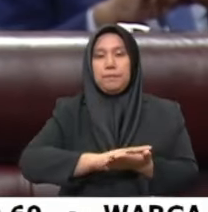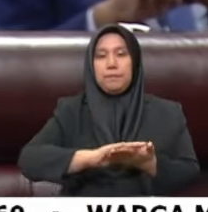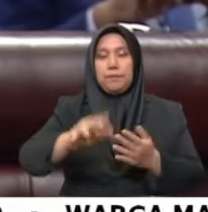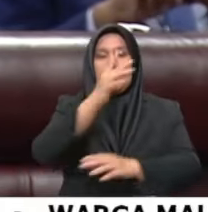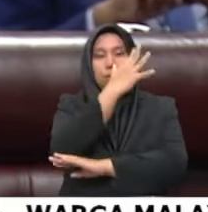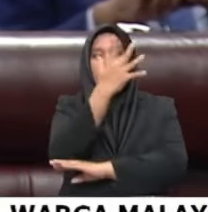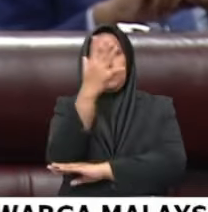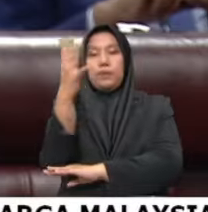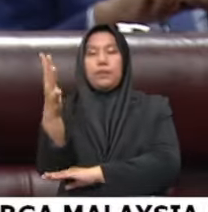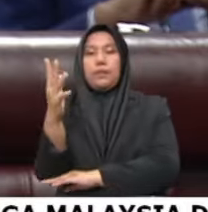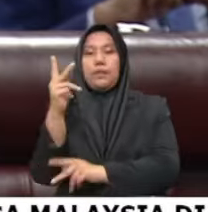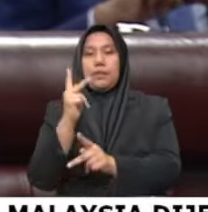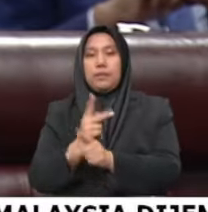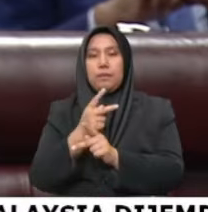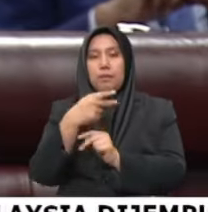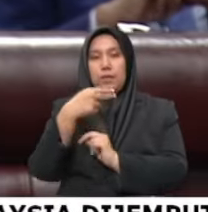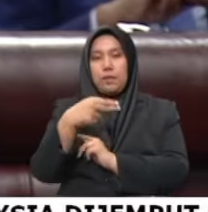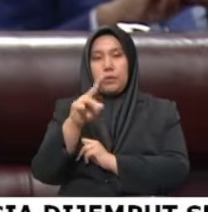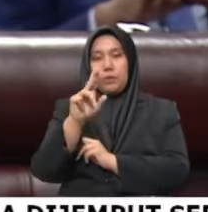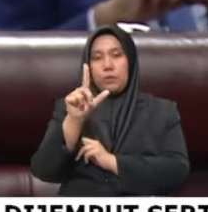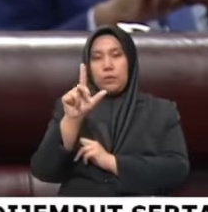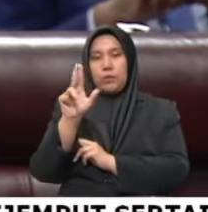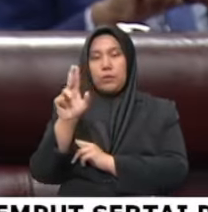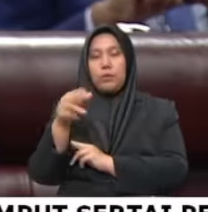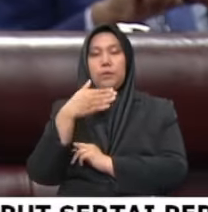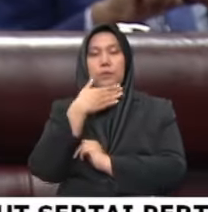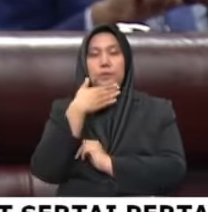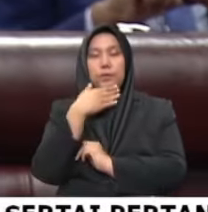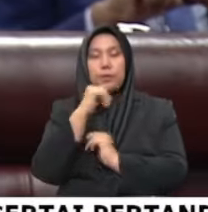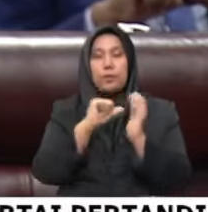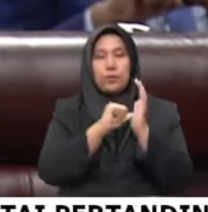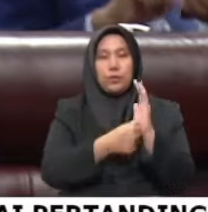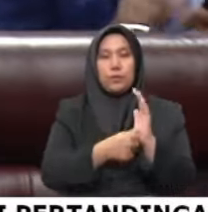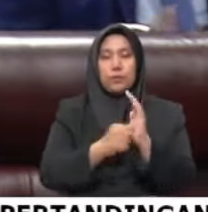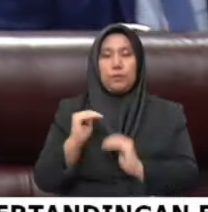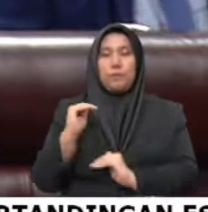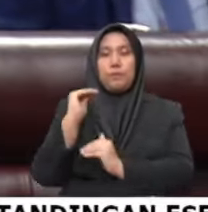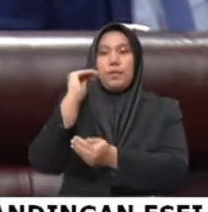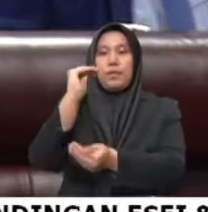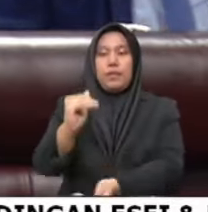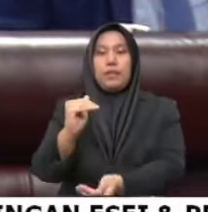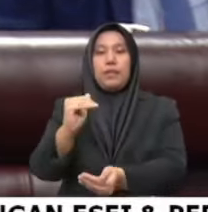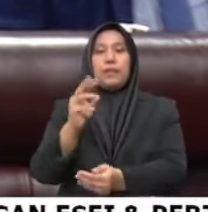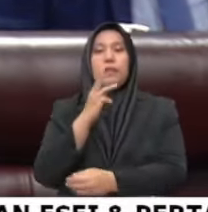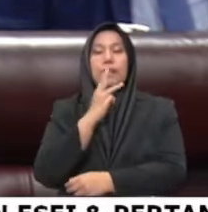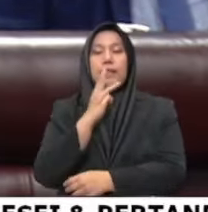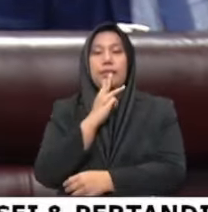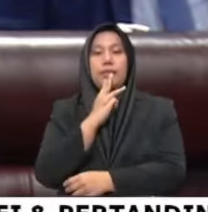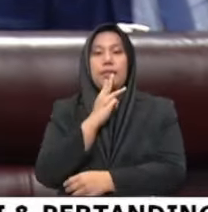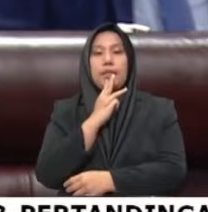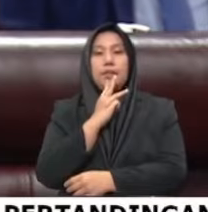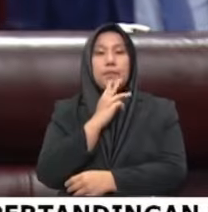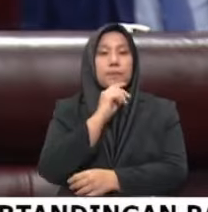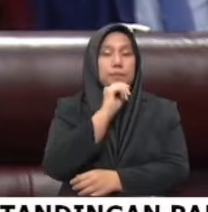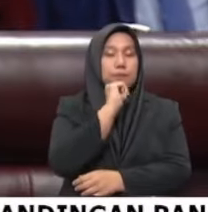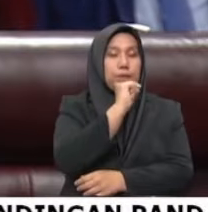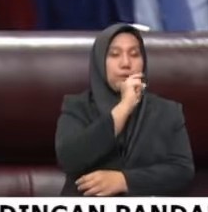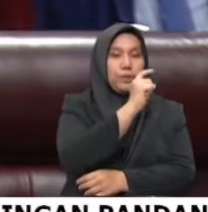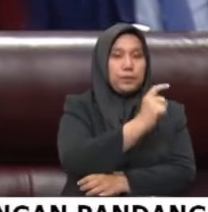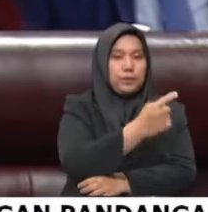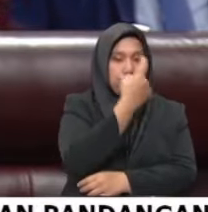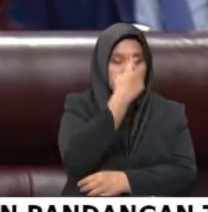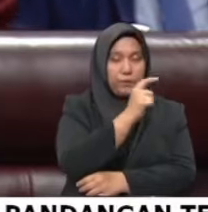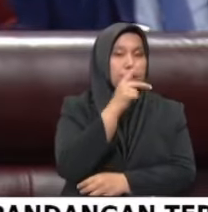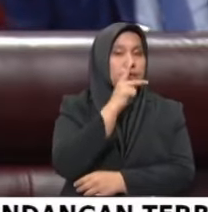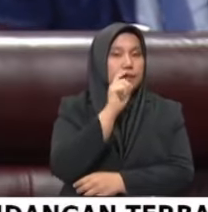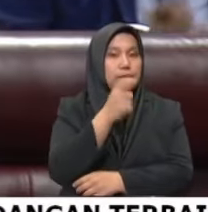hutan simpan Hulu Muda yang menjadi sumber bekalan air bukan sahaja untuk Negeri Kedah tetapi juga untuk Pulau Pinang dan Perlis.